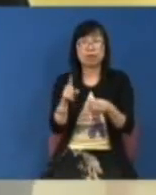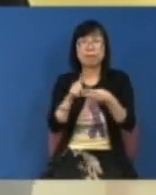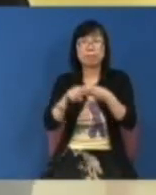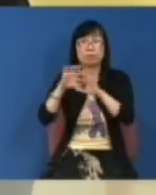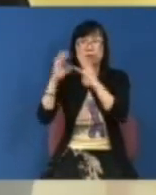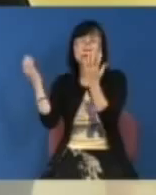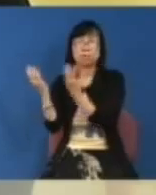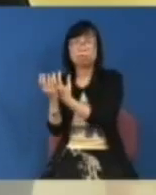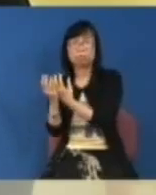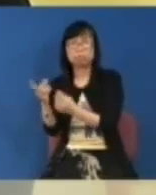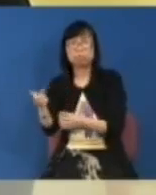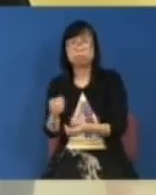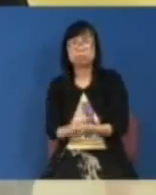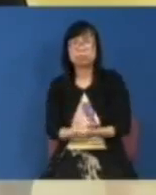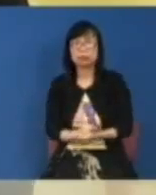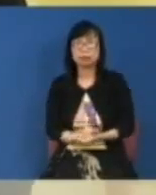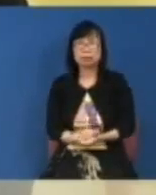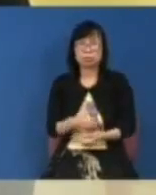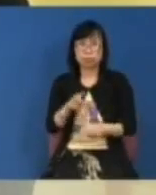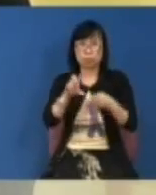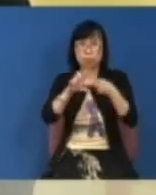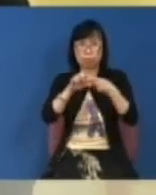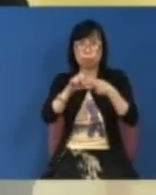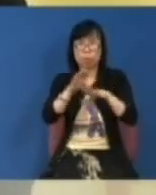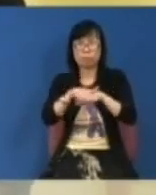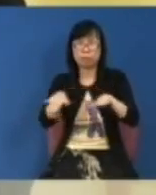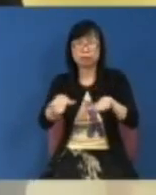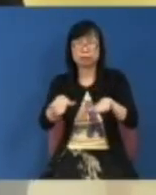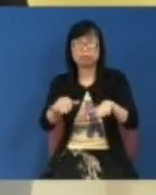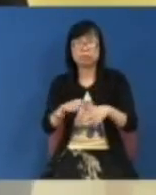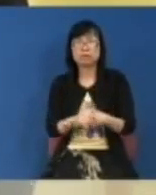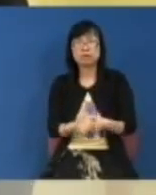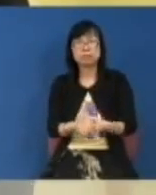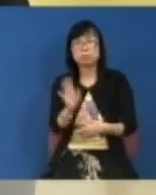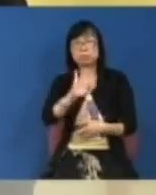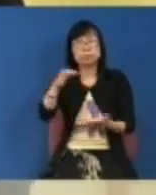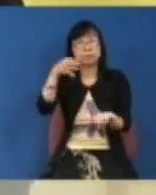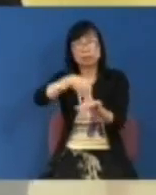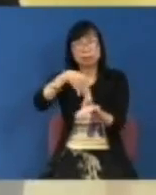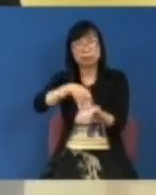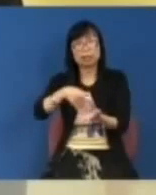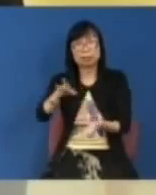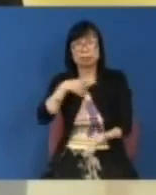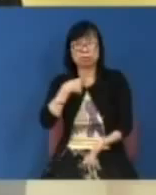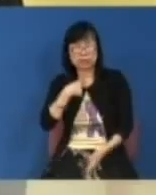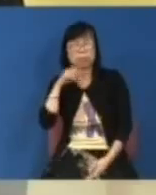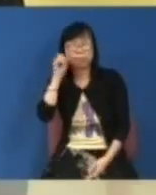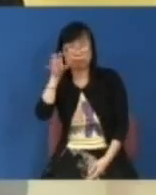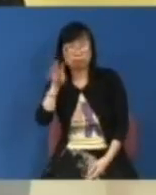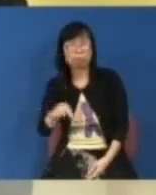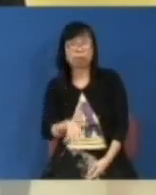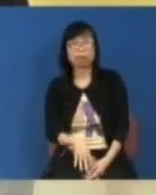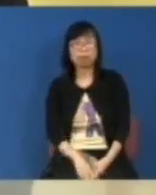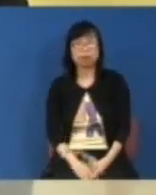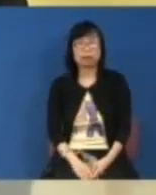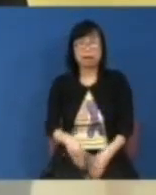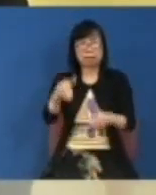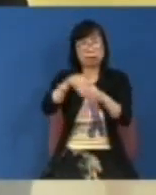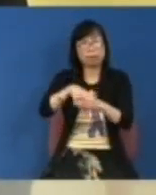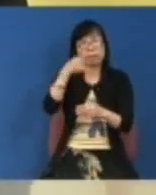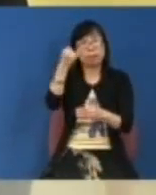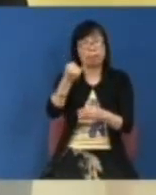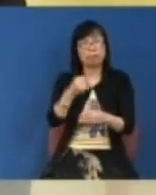加，最和平的方式不參加，那你還有什麼方式？我問你，這個真的我真的要問他。既然有投票你又說不